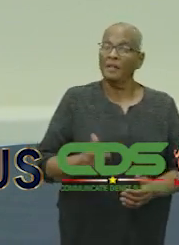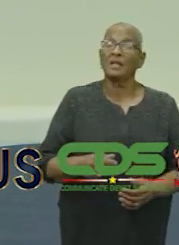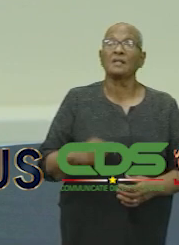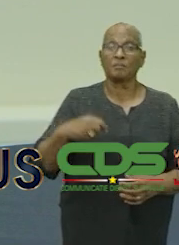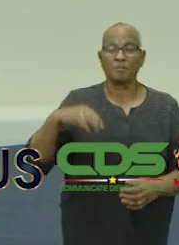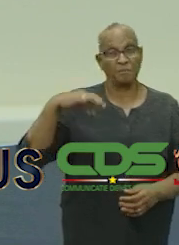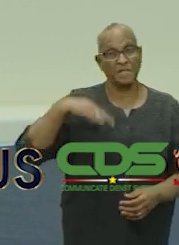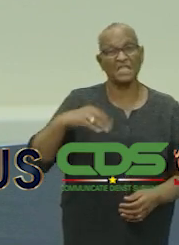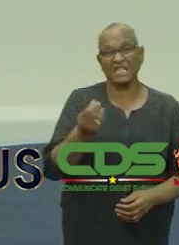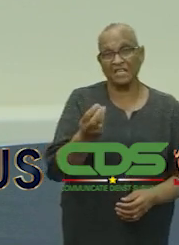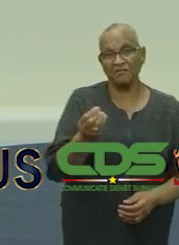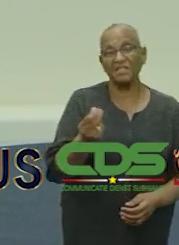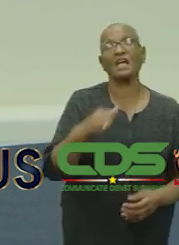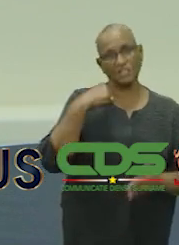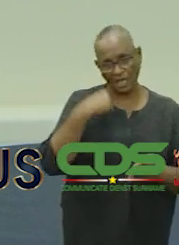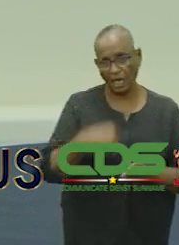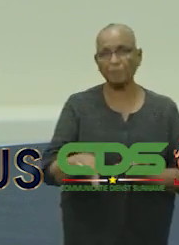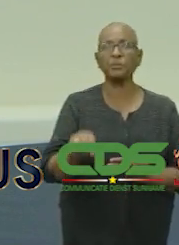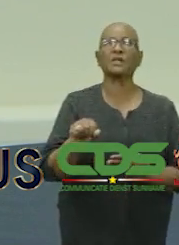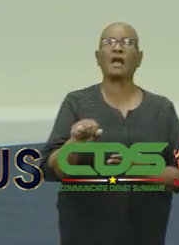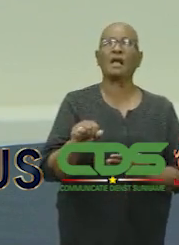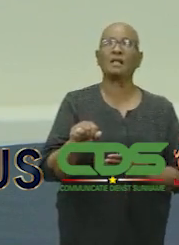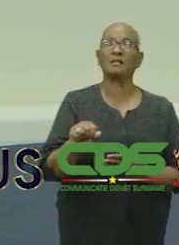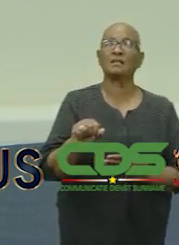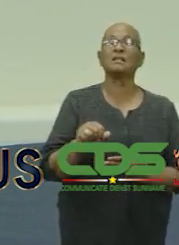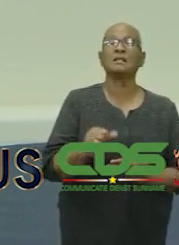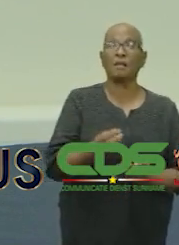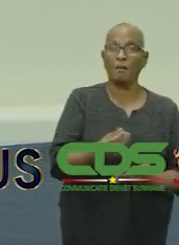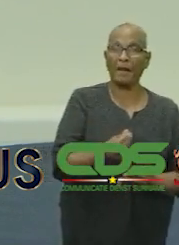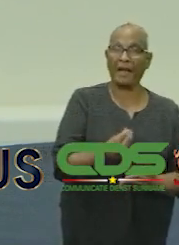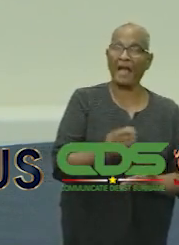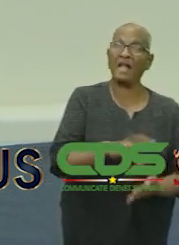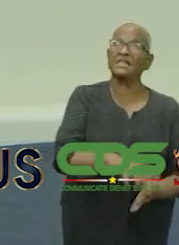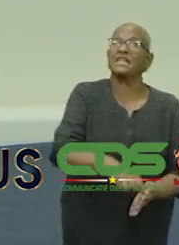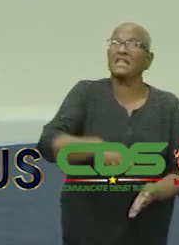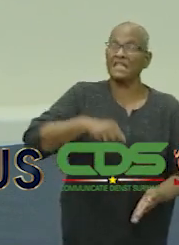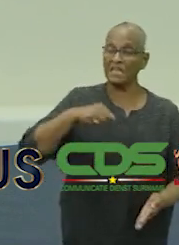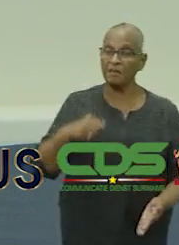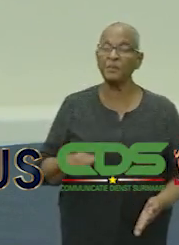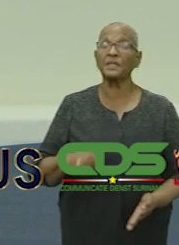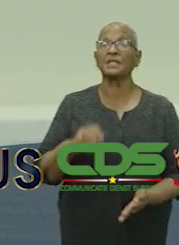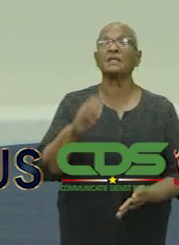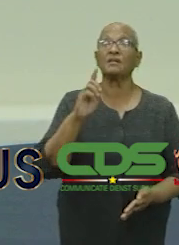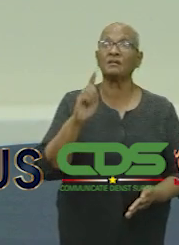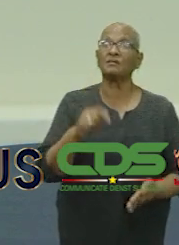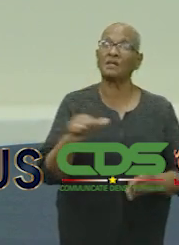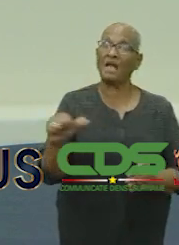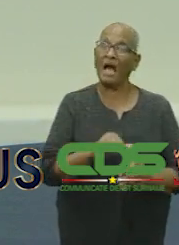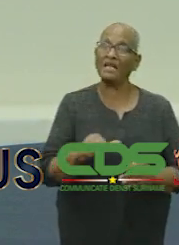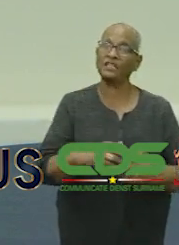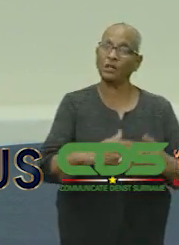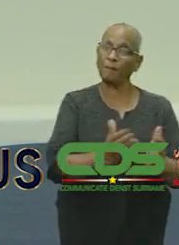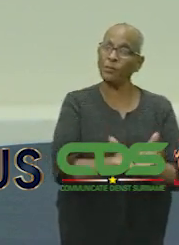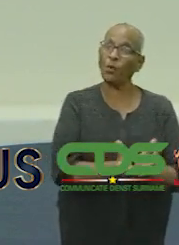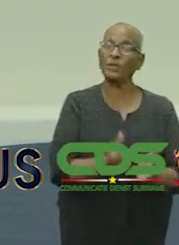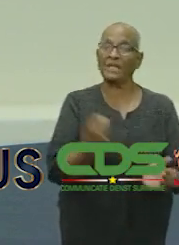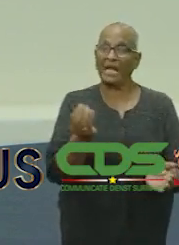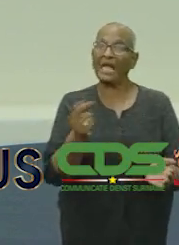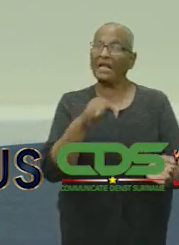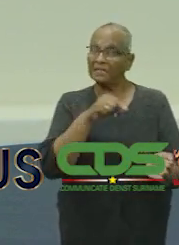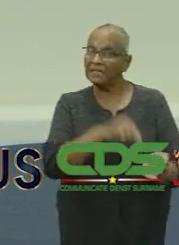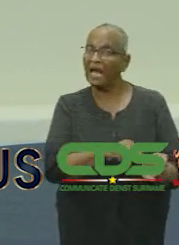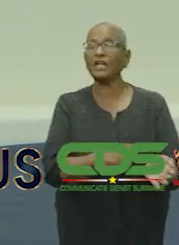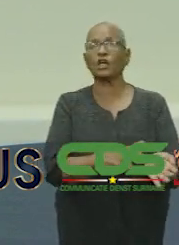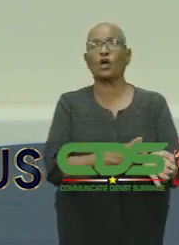Financiën. En uit de pot van PBL. En dat is dan in gelden die beschikbaar waren